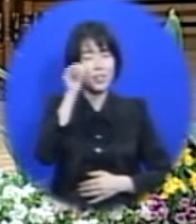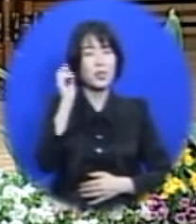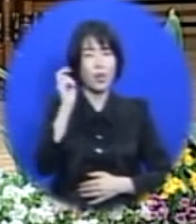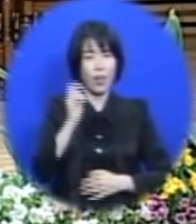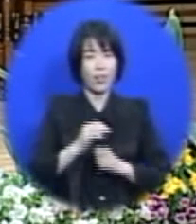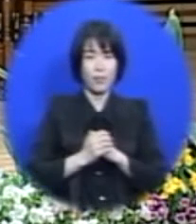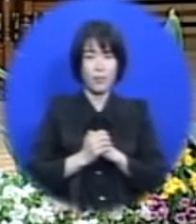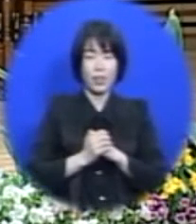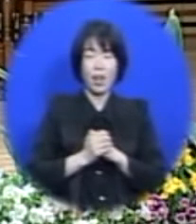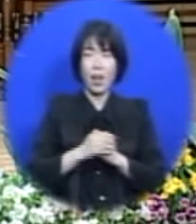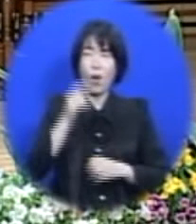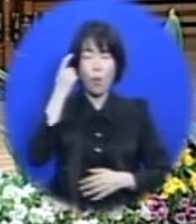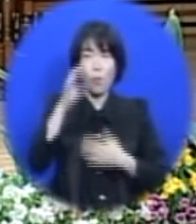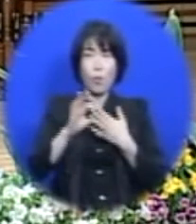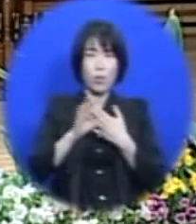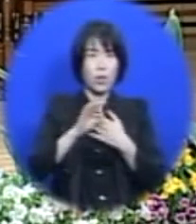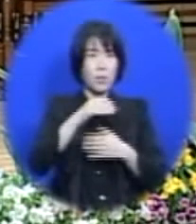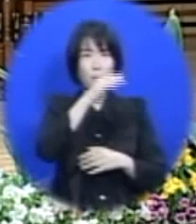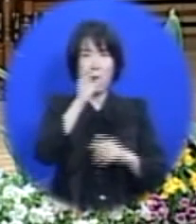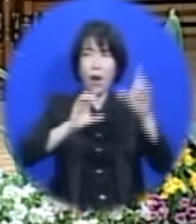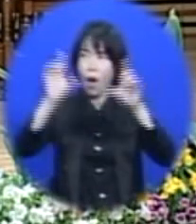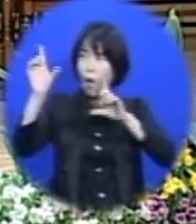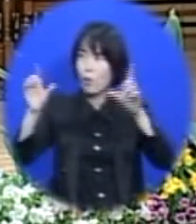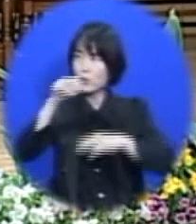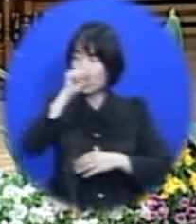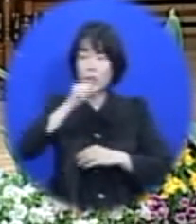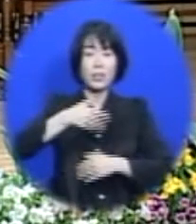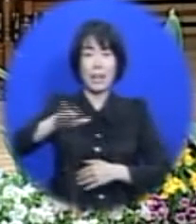왜냐하면 경치가 좋아서 가는 데는 아니거든요.